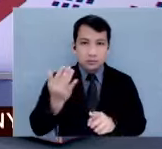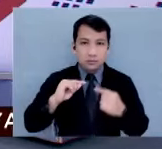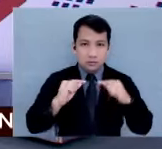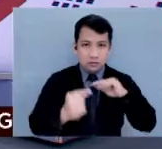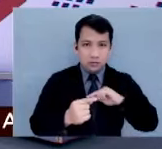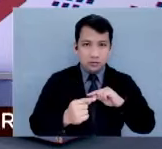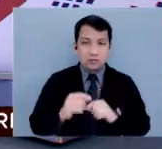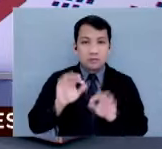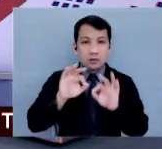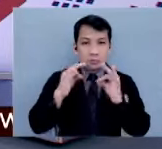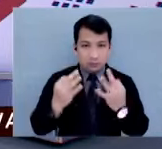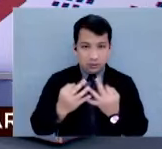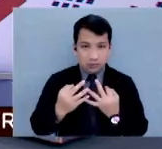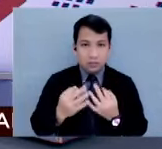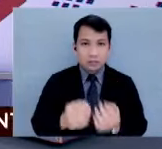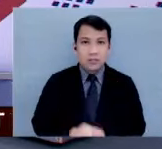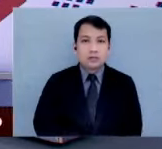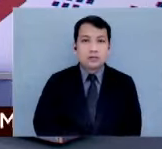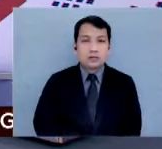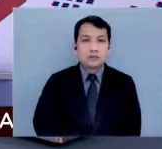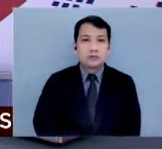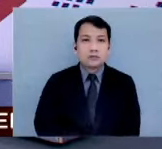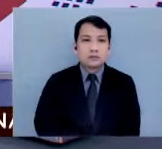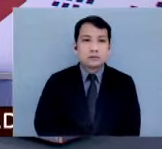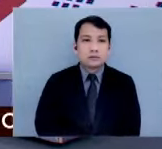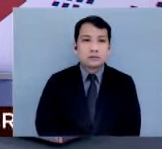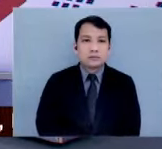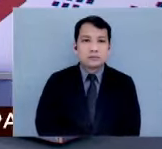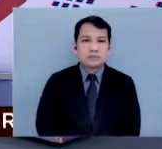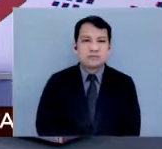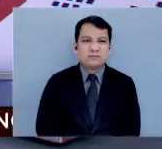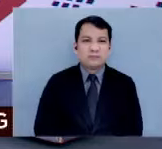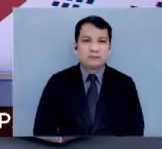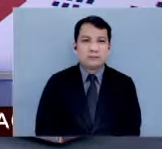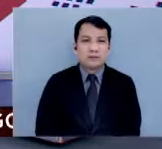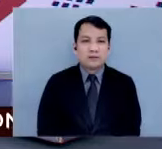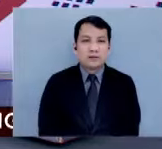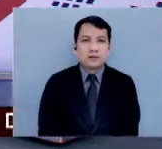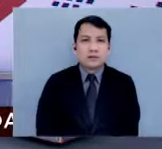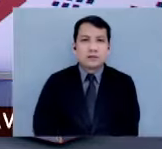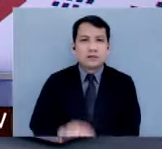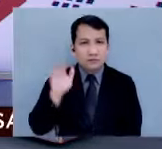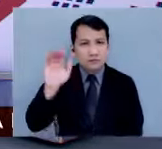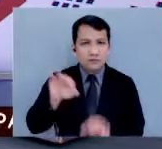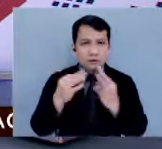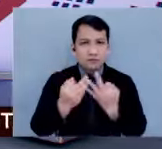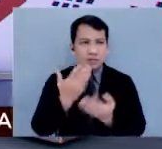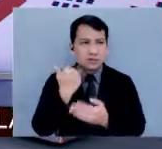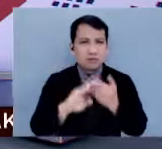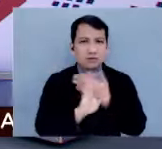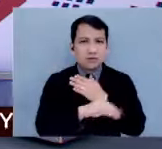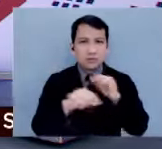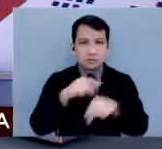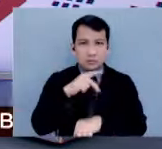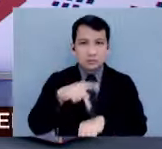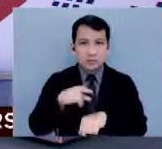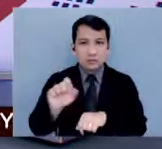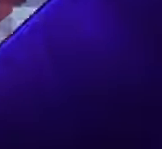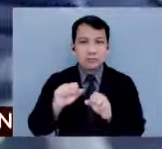mga tripulante na mapauwi na agad sa Pilipinas ang kanilang mga mahal sa buhay. Nasa frontline ng balita yan si Reniel Pawit.